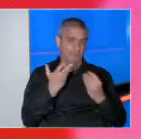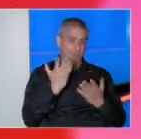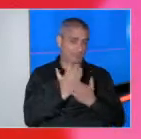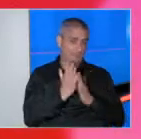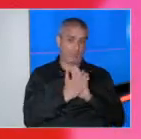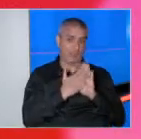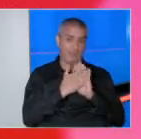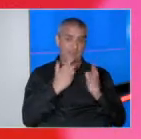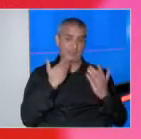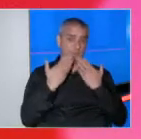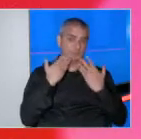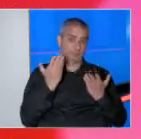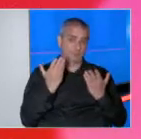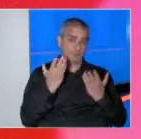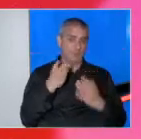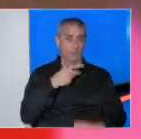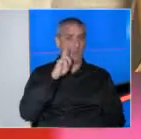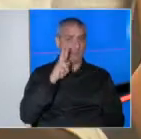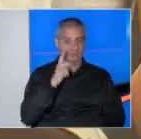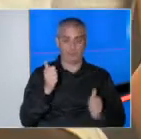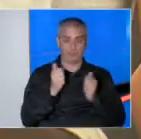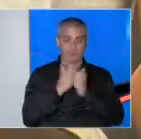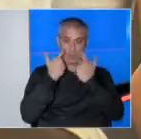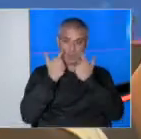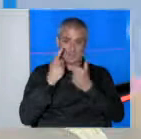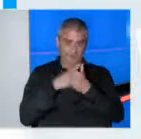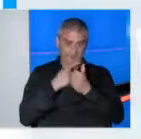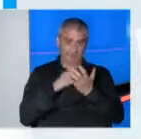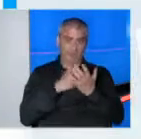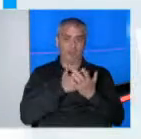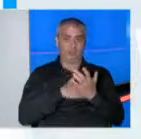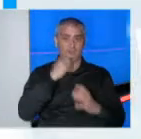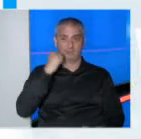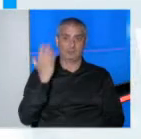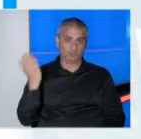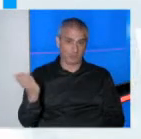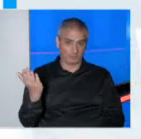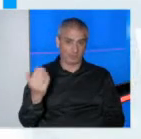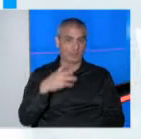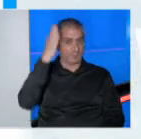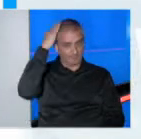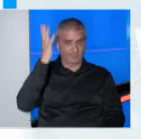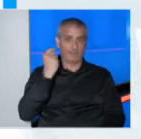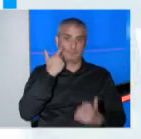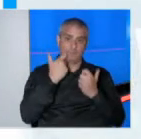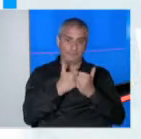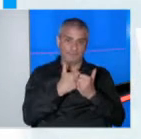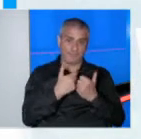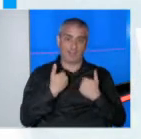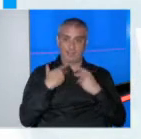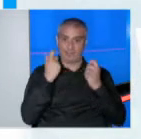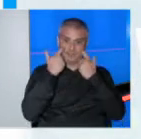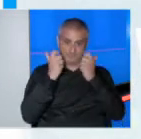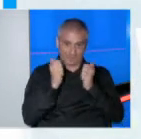אמר בישיבת הסיעה. לילד שקד הוצמדו אתמול מאבטחים, כי רוצים לרצוח אותה. נפתלי בנט עם מאבטחים,